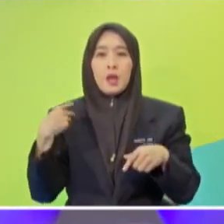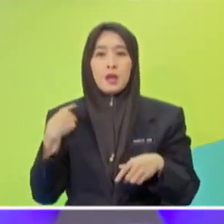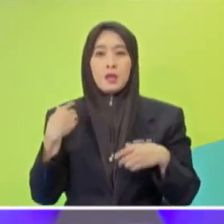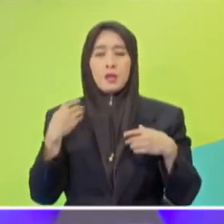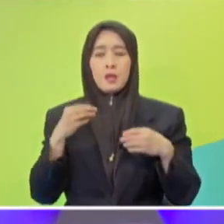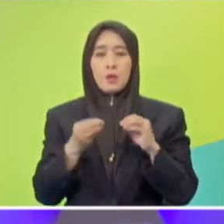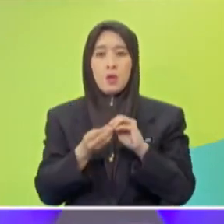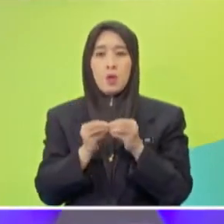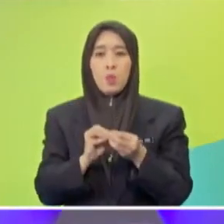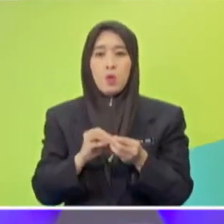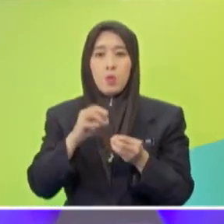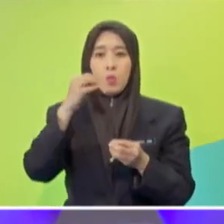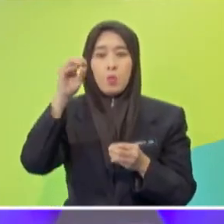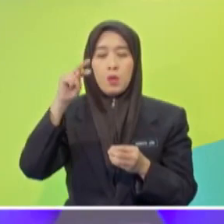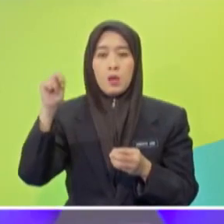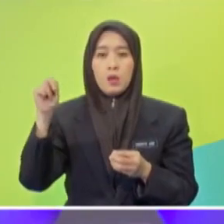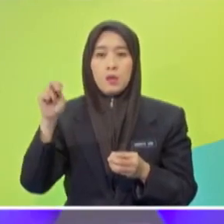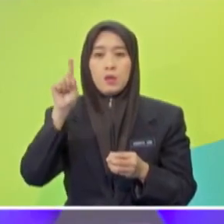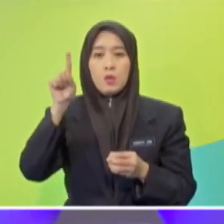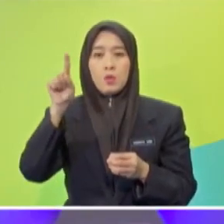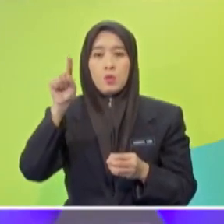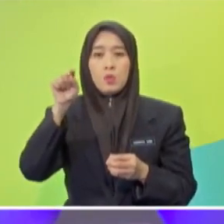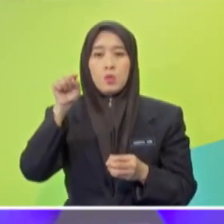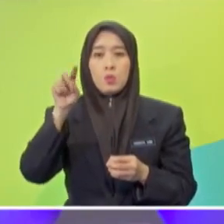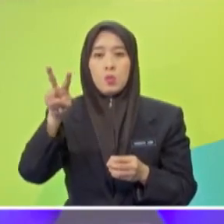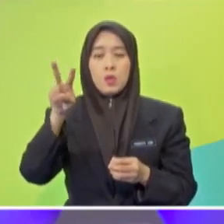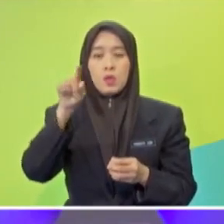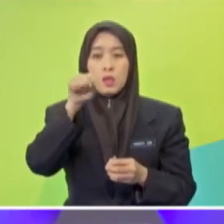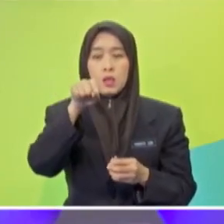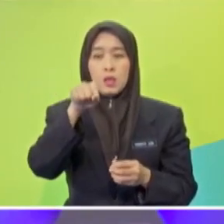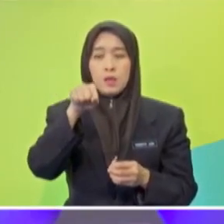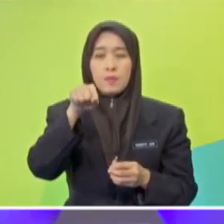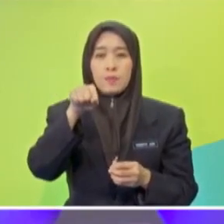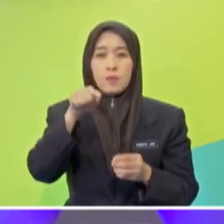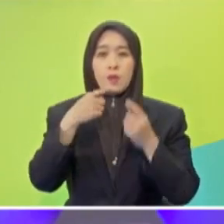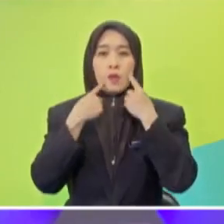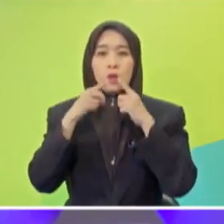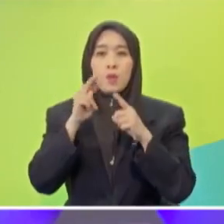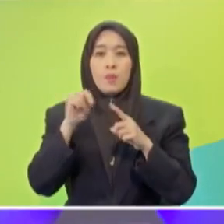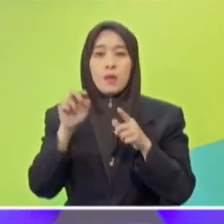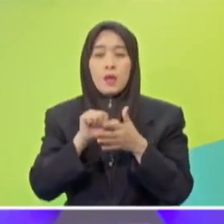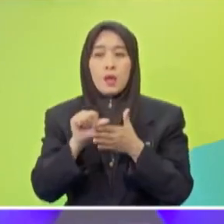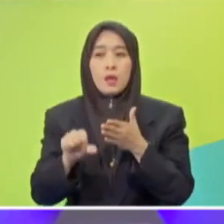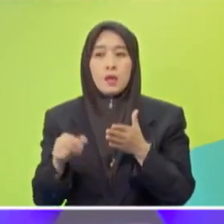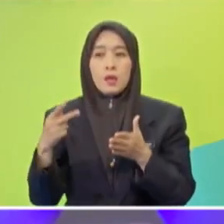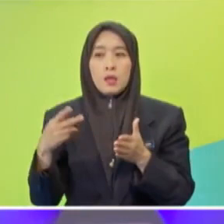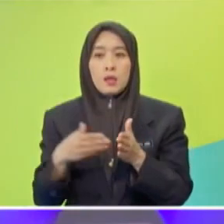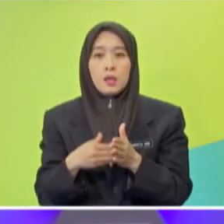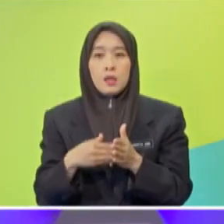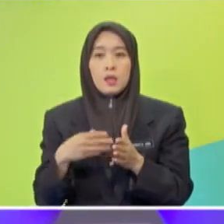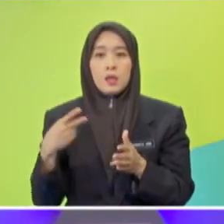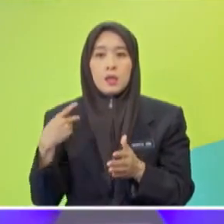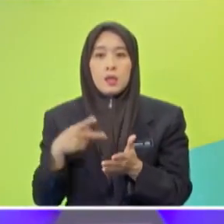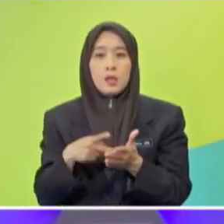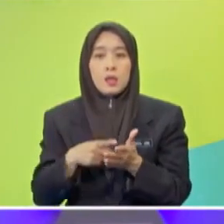populehan su kita 1 2 titik oke 1 2 titik jadi jawaban aki kita kita satu dua tiga